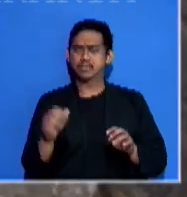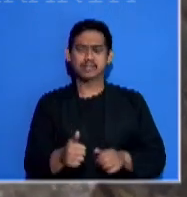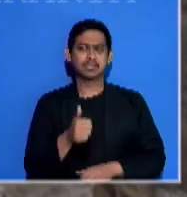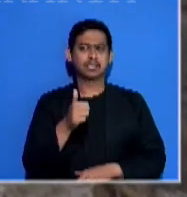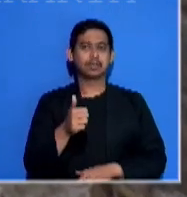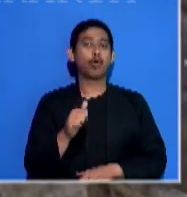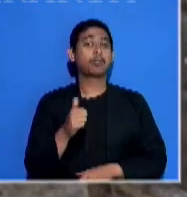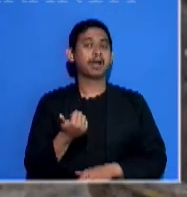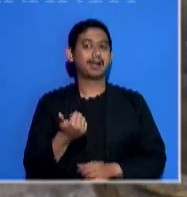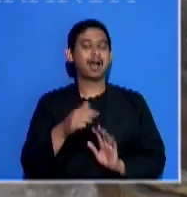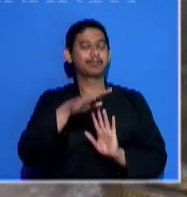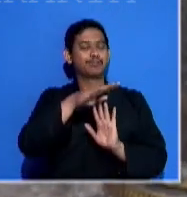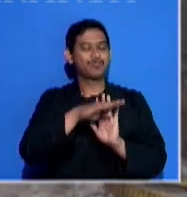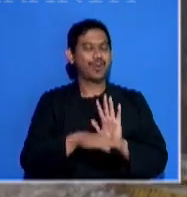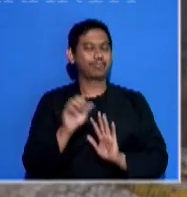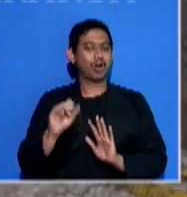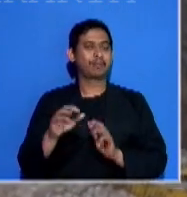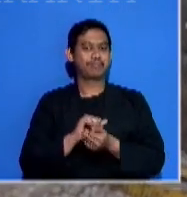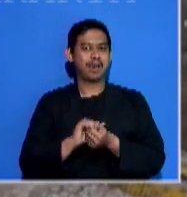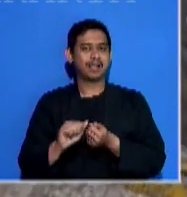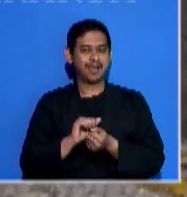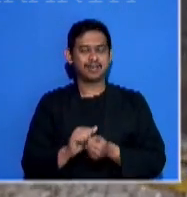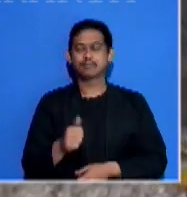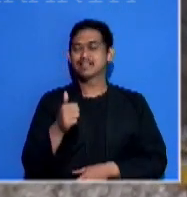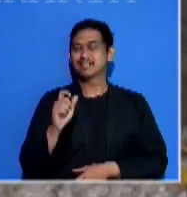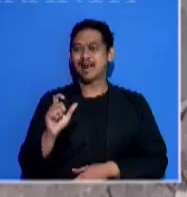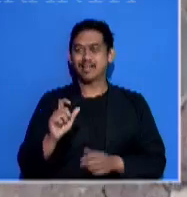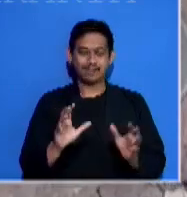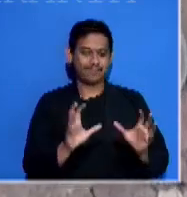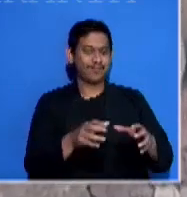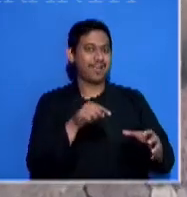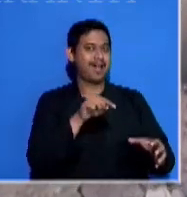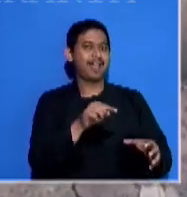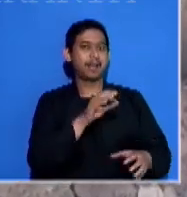ngrisak lingkungan, budidaya taneman ing pot tentu langkung gampil kanindakaken kangge